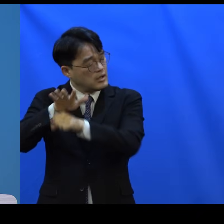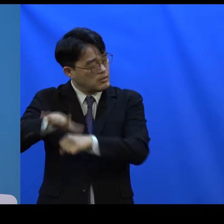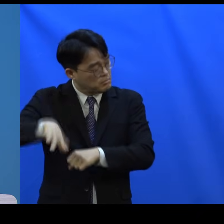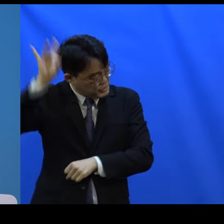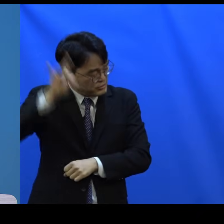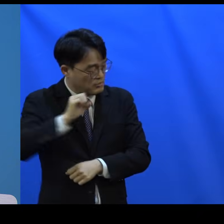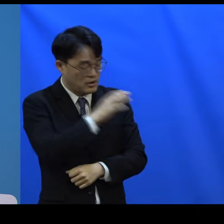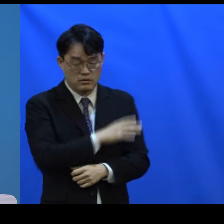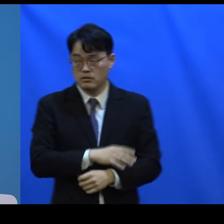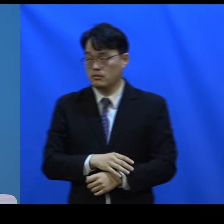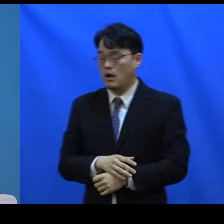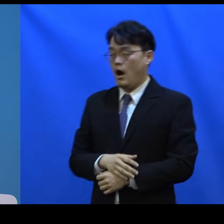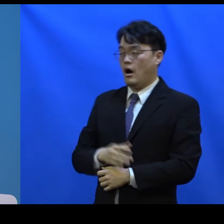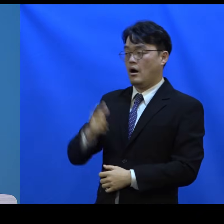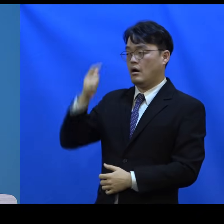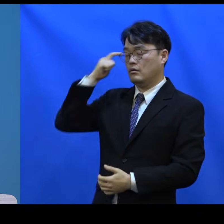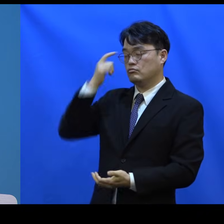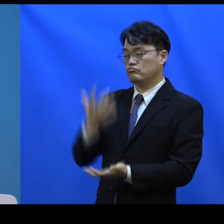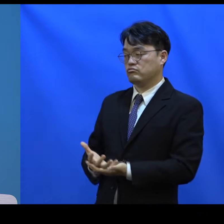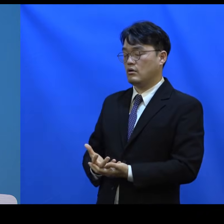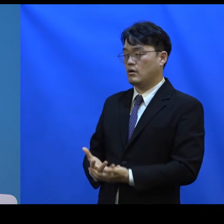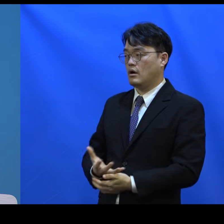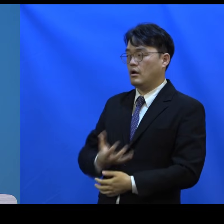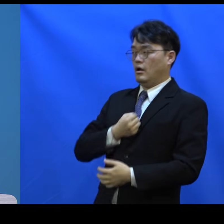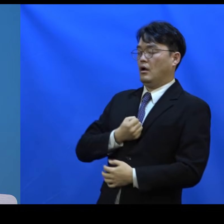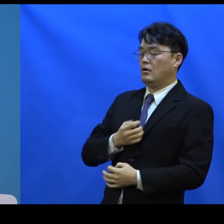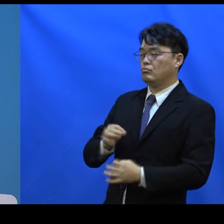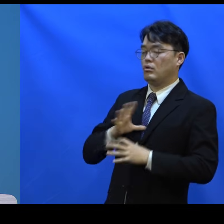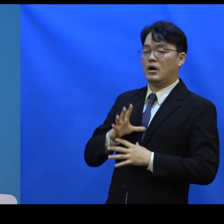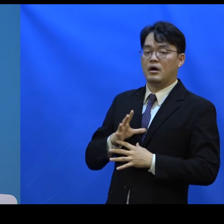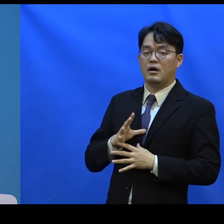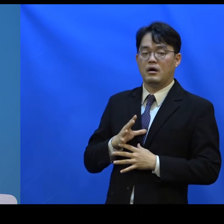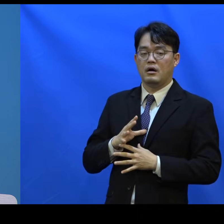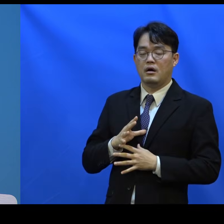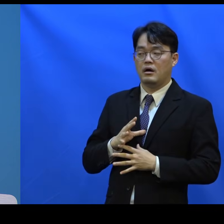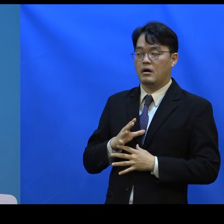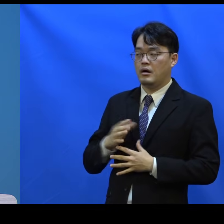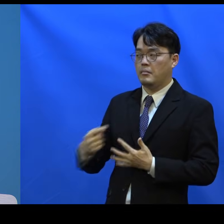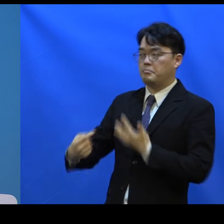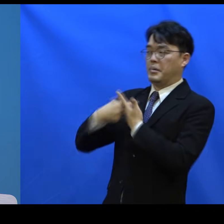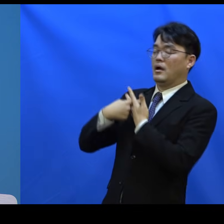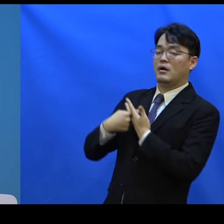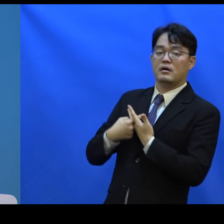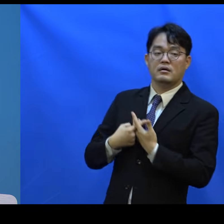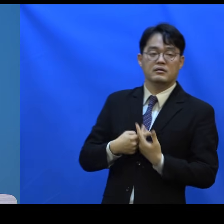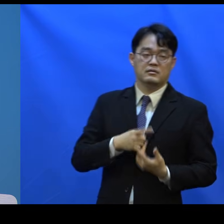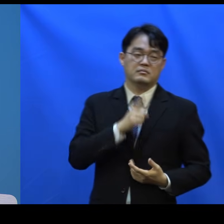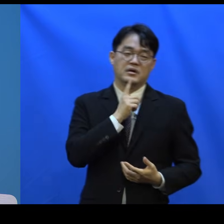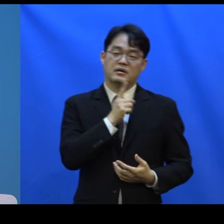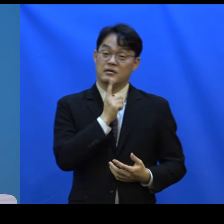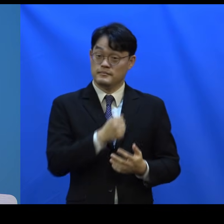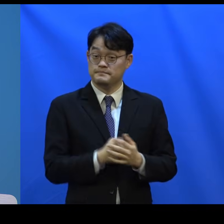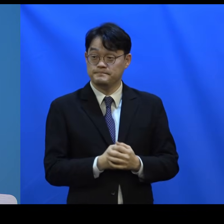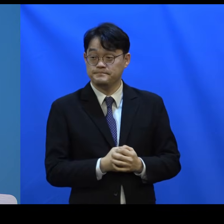주님은 율법의 그 규칙들, 조항에 이런 것들을 다 허물어 버리십니다.